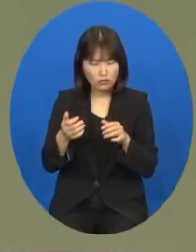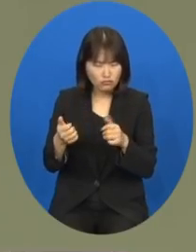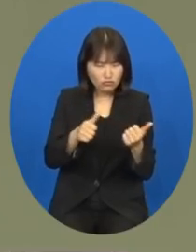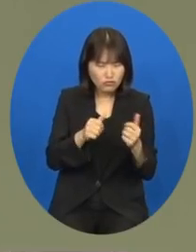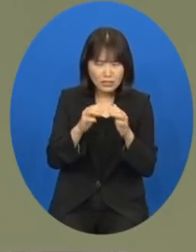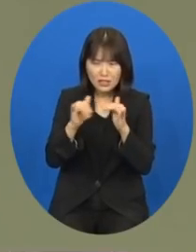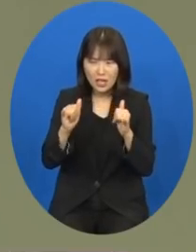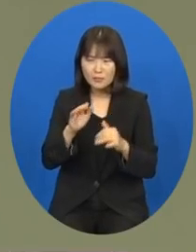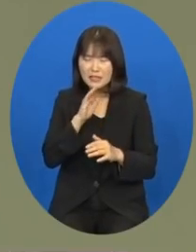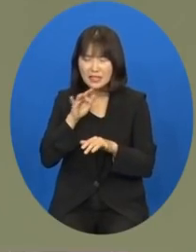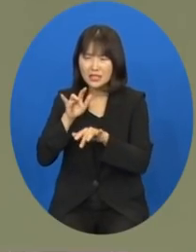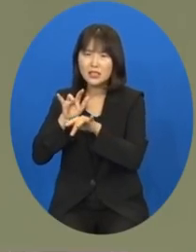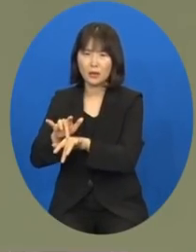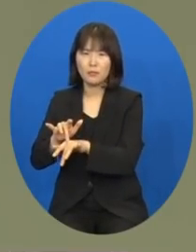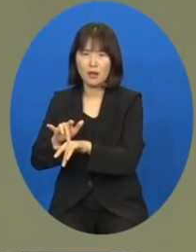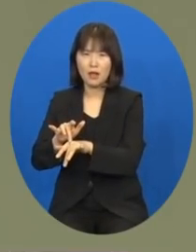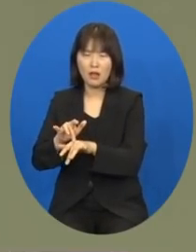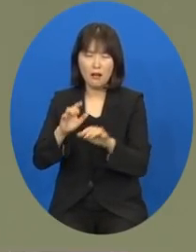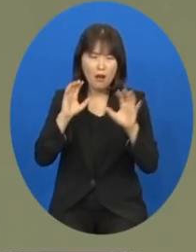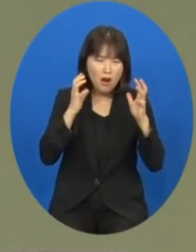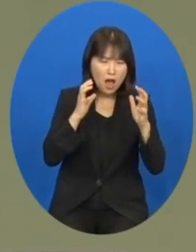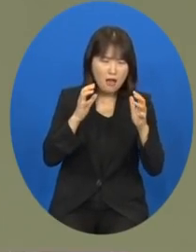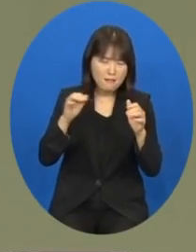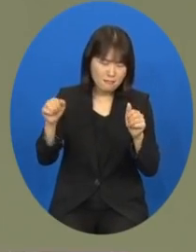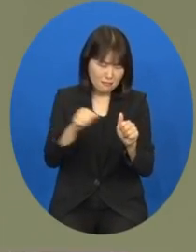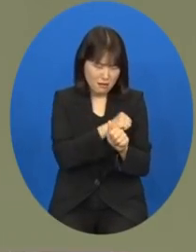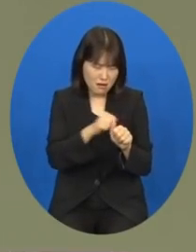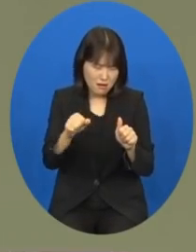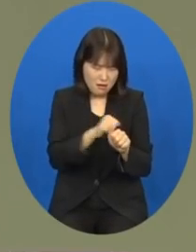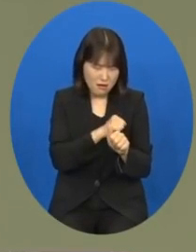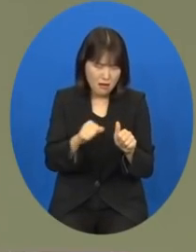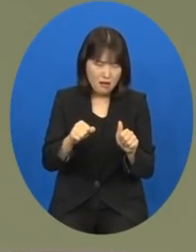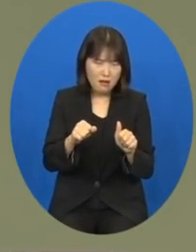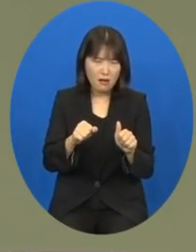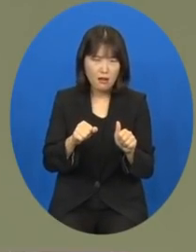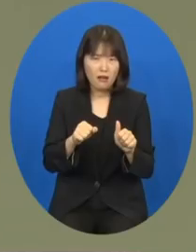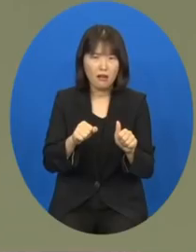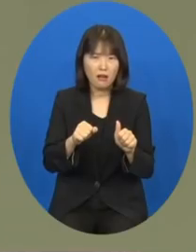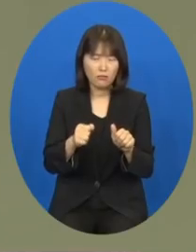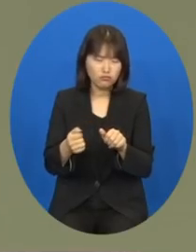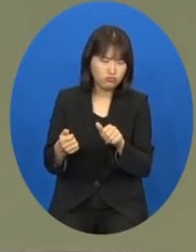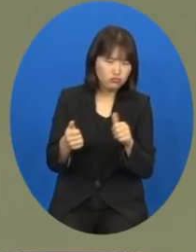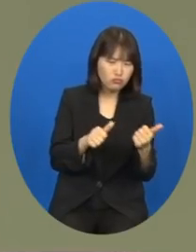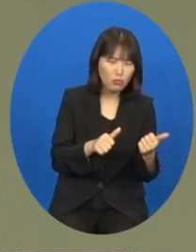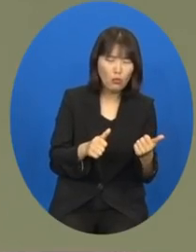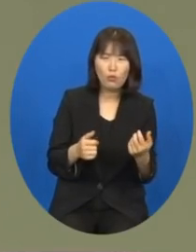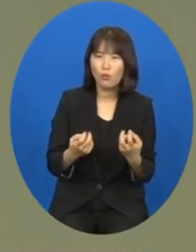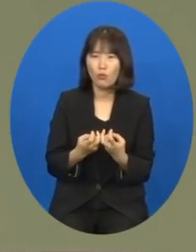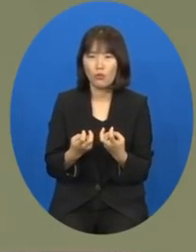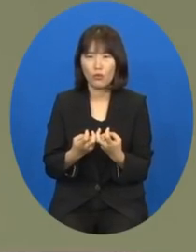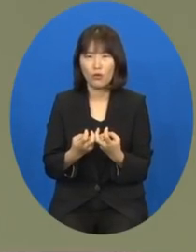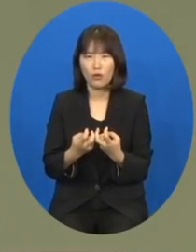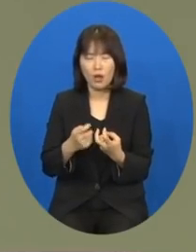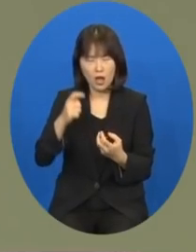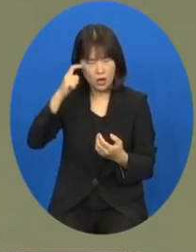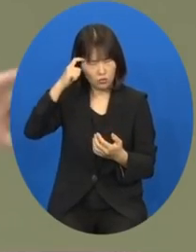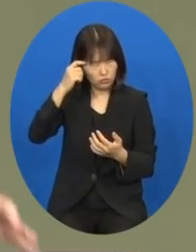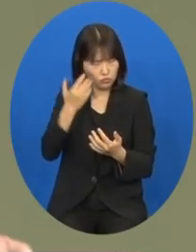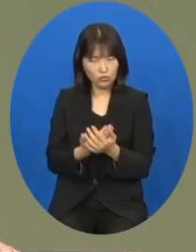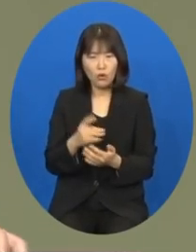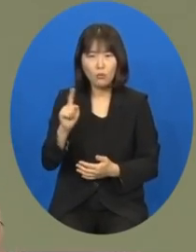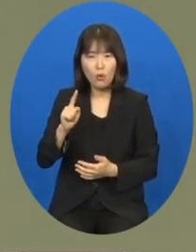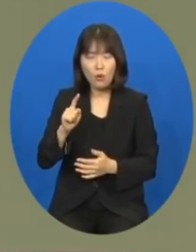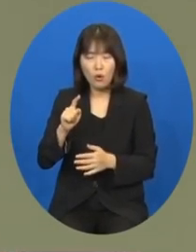이하 이렇게 구타 하면서 그 어린아이가 말도 못한채 그렇게 죽을 수가 있냐 이거죠 충격적인 것은 죽인 사람이